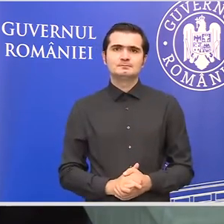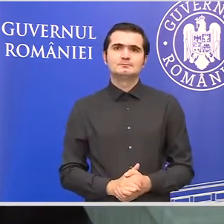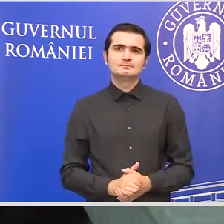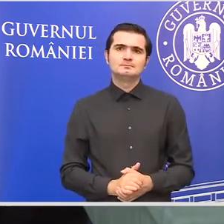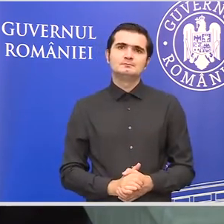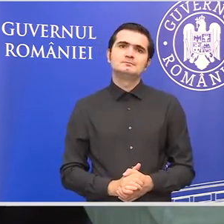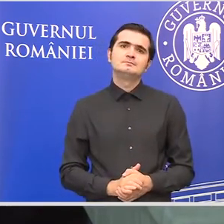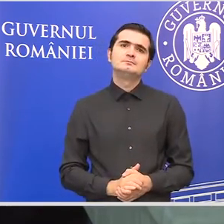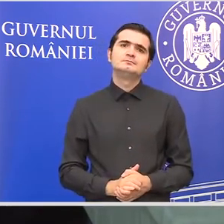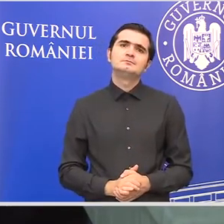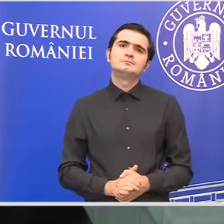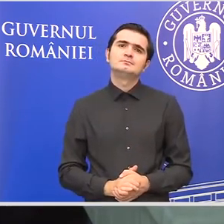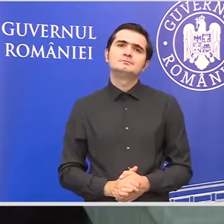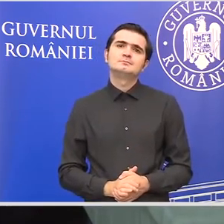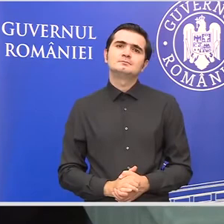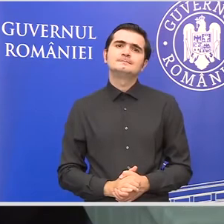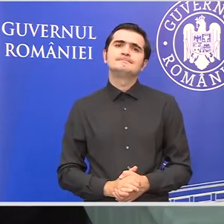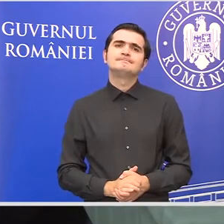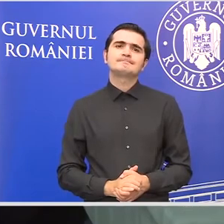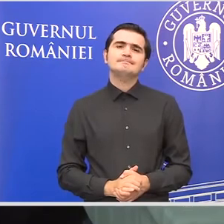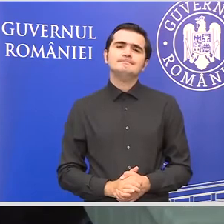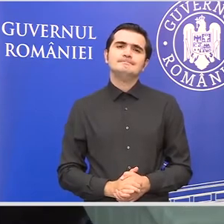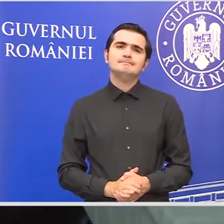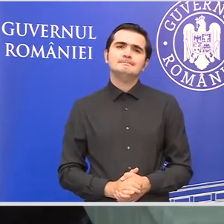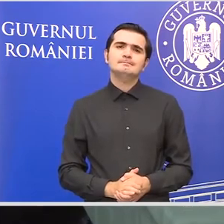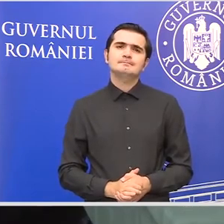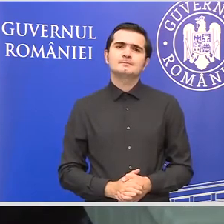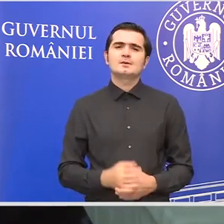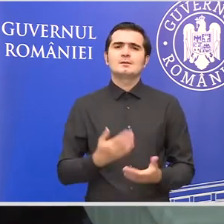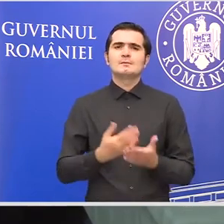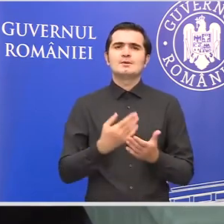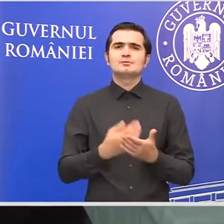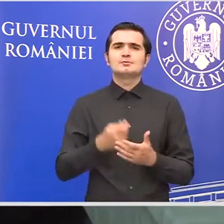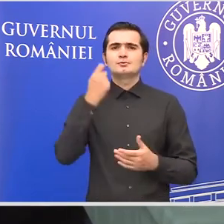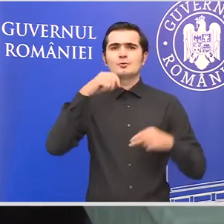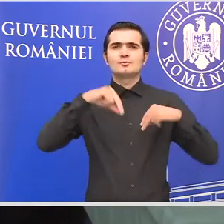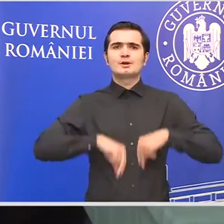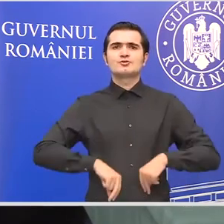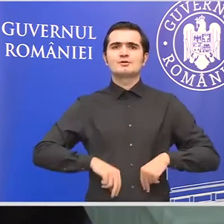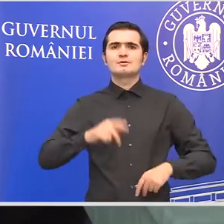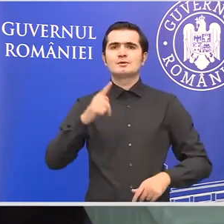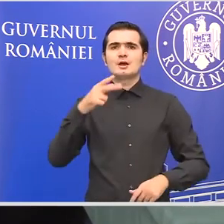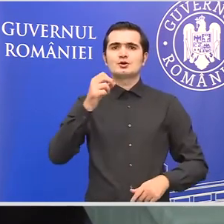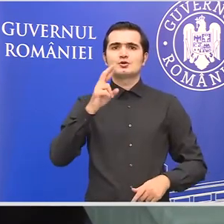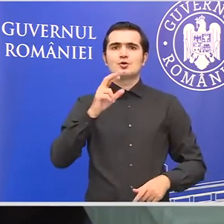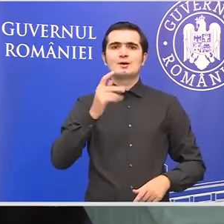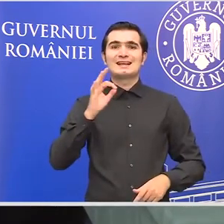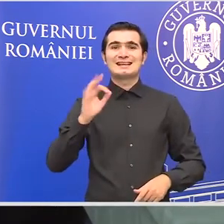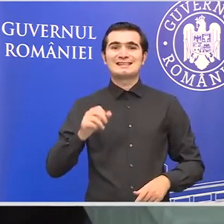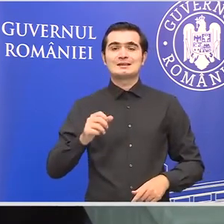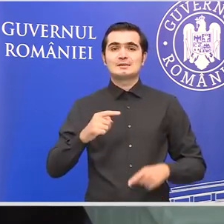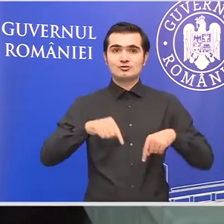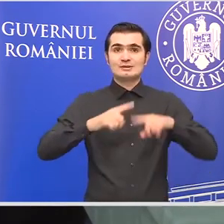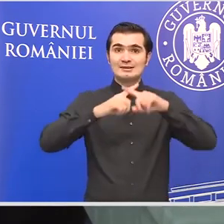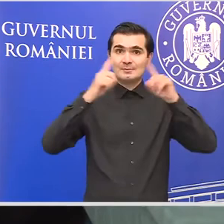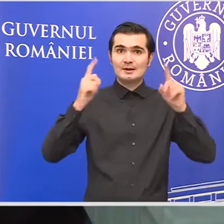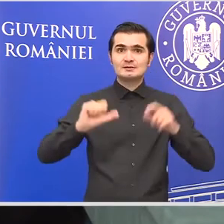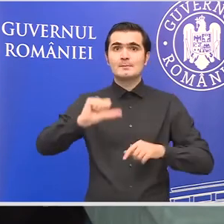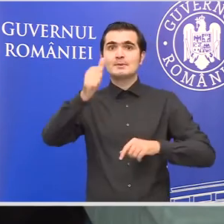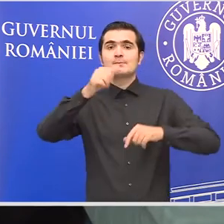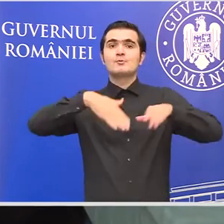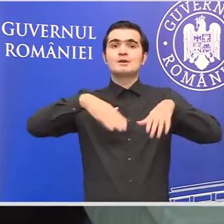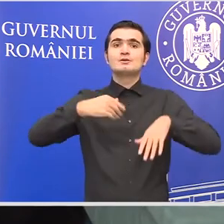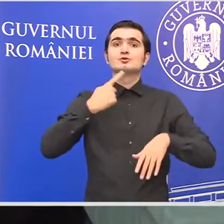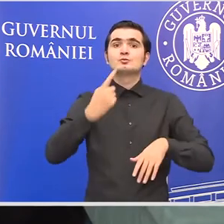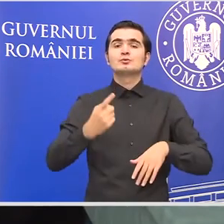eu. Mădălina Samoilă, știrile TVR pentru domnul colonel Gheorghiță. În această dimineață, premierul spunea, succesul, și citez,